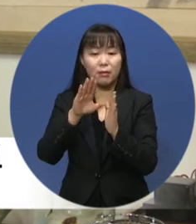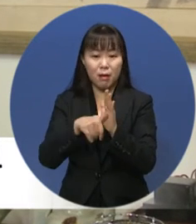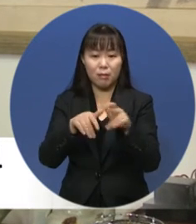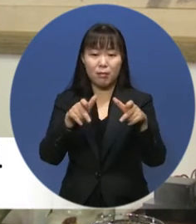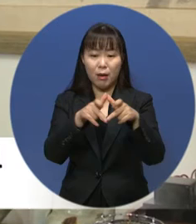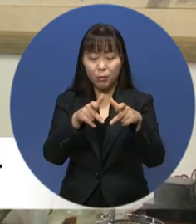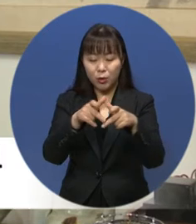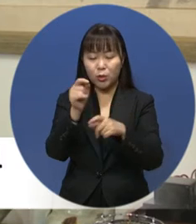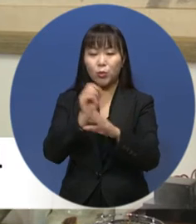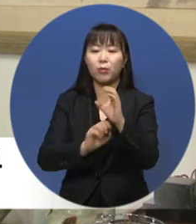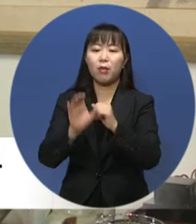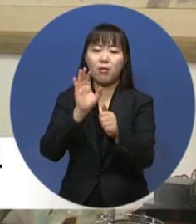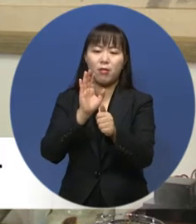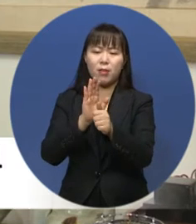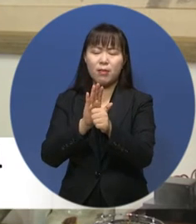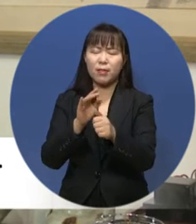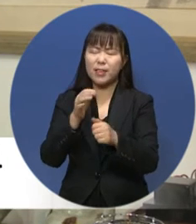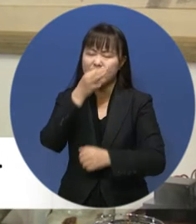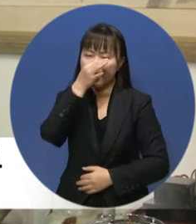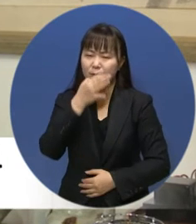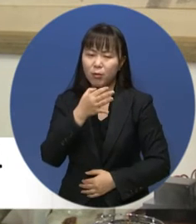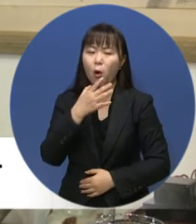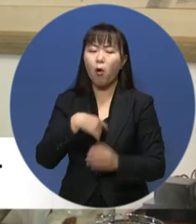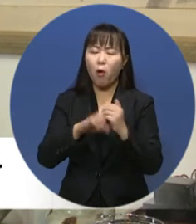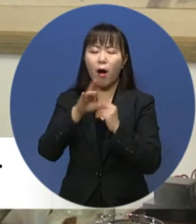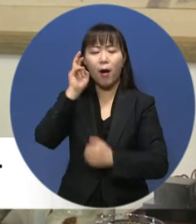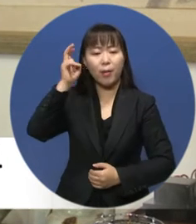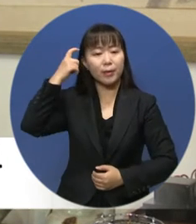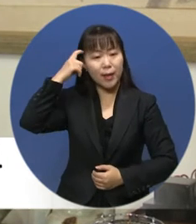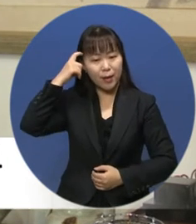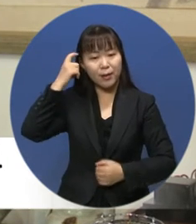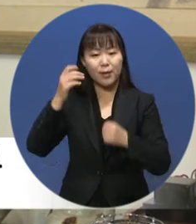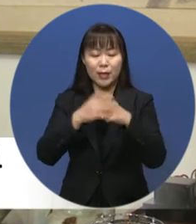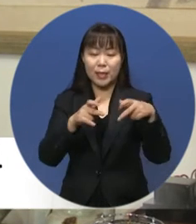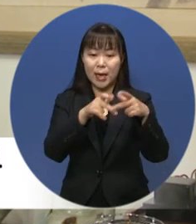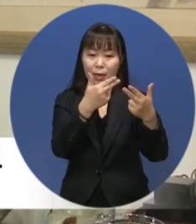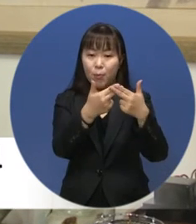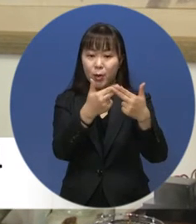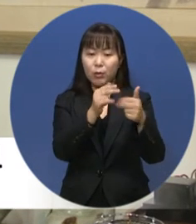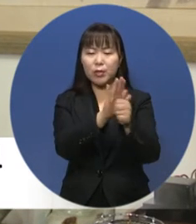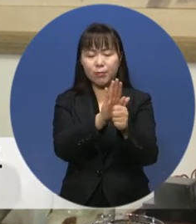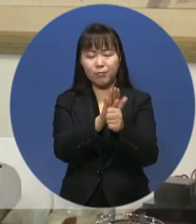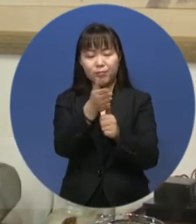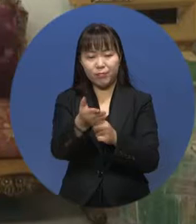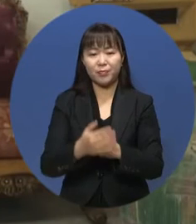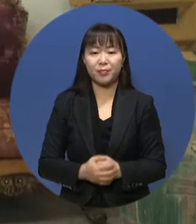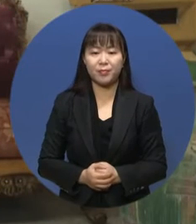시기에 장애인분들이 조금 더 많이 힘들 거라고 생각이 들어서 장애인협회 쪽으로 지원하겠습니다.